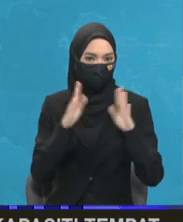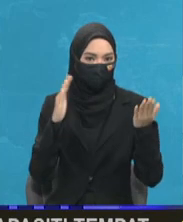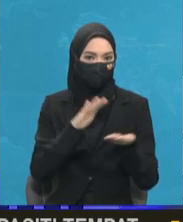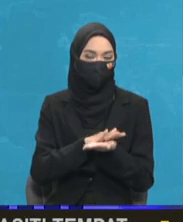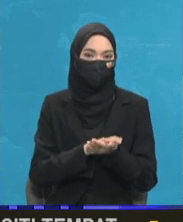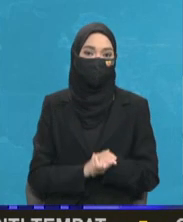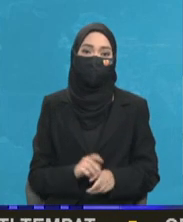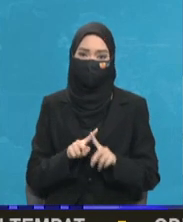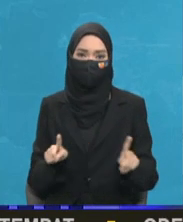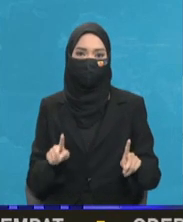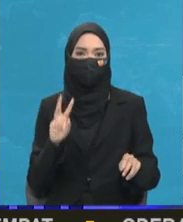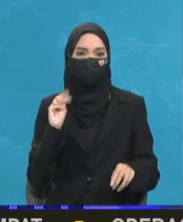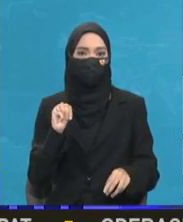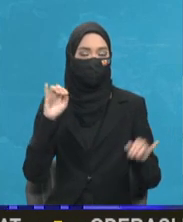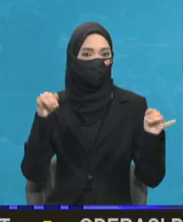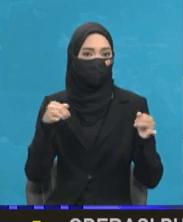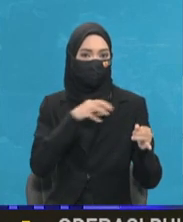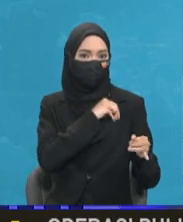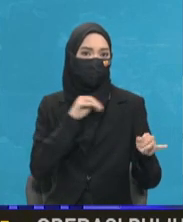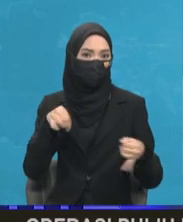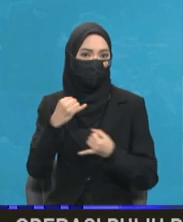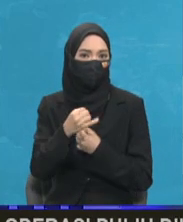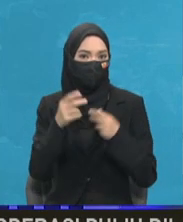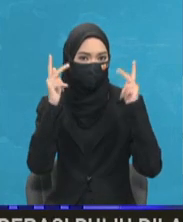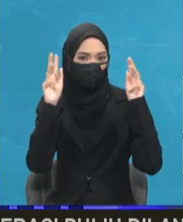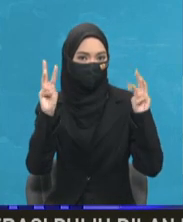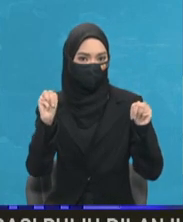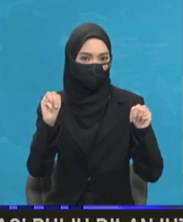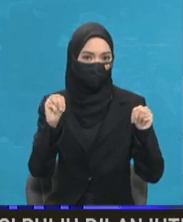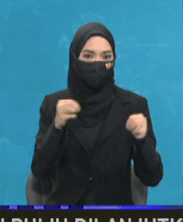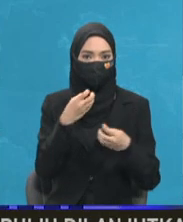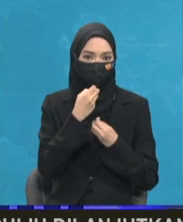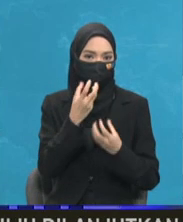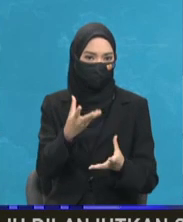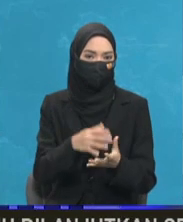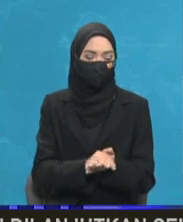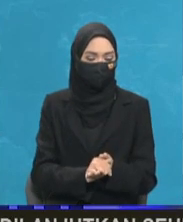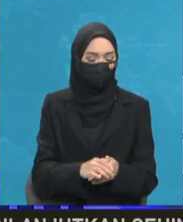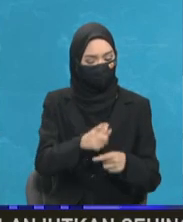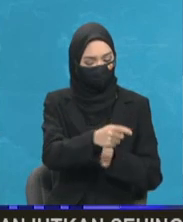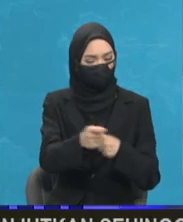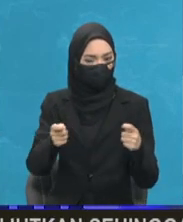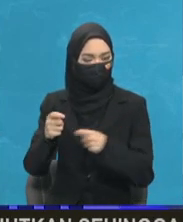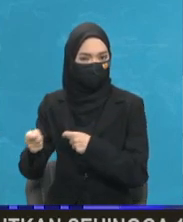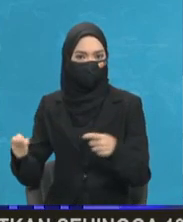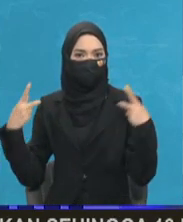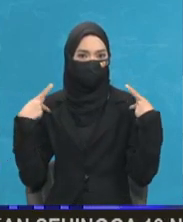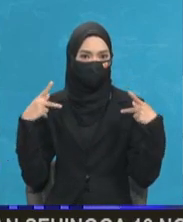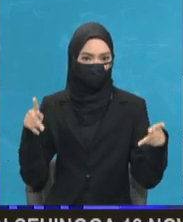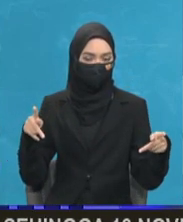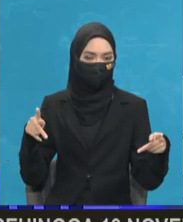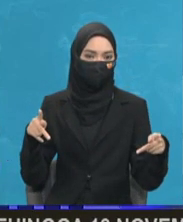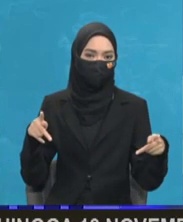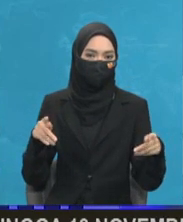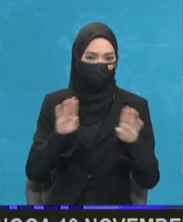dicoba tanpa Perdana Menteri dan menteri keuangan dan ekonomi kedua memaklumkan setiap premis yang dibenarkan untuk dibuka semasa